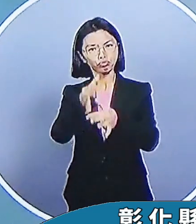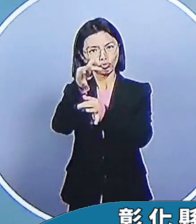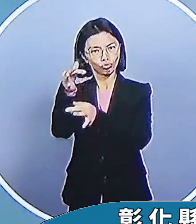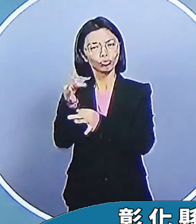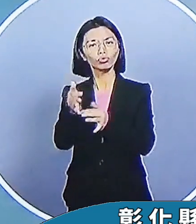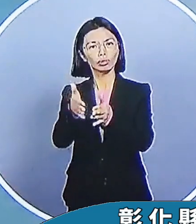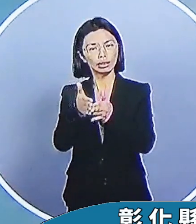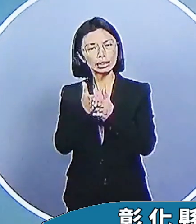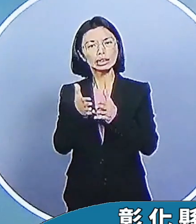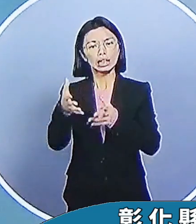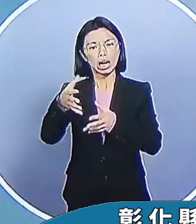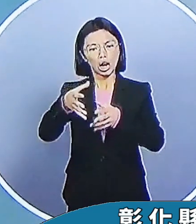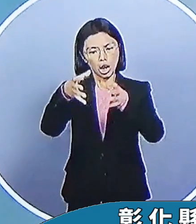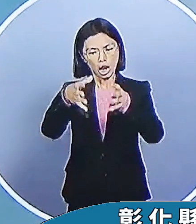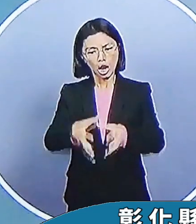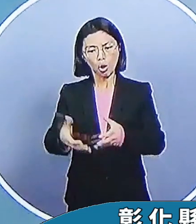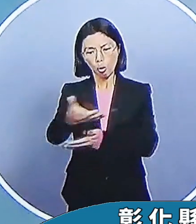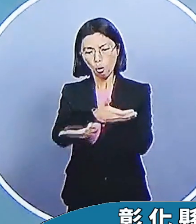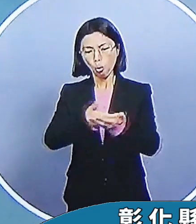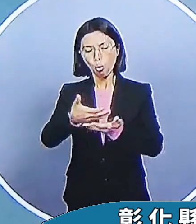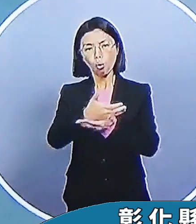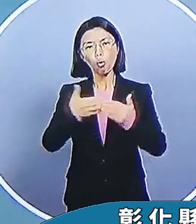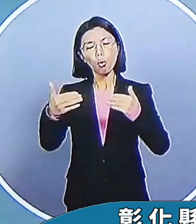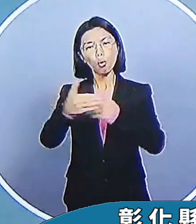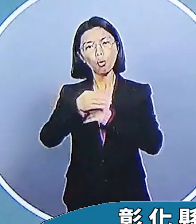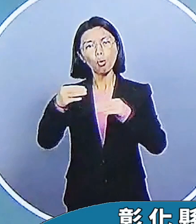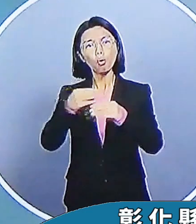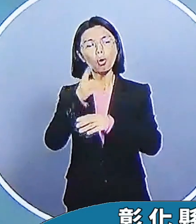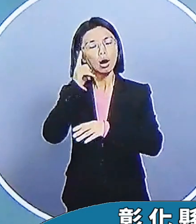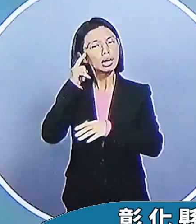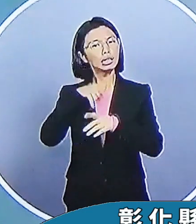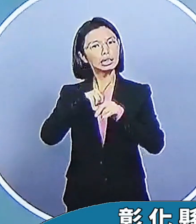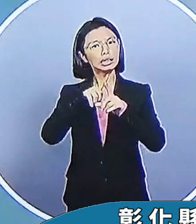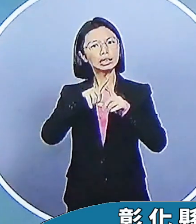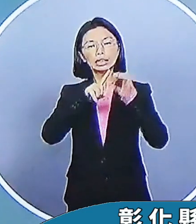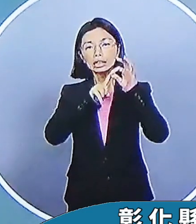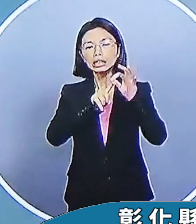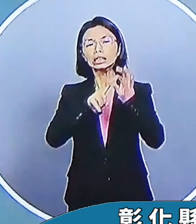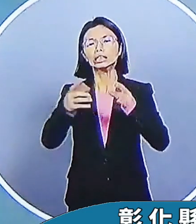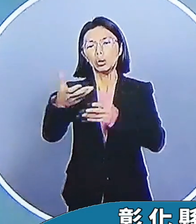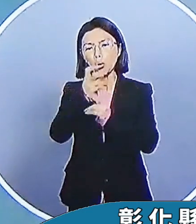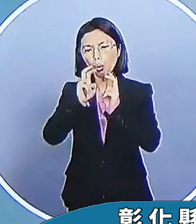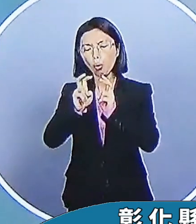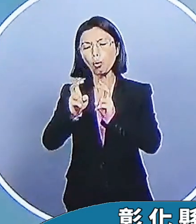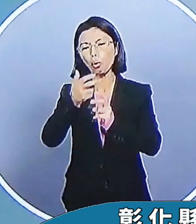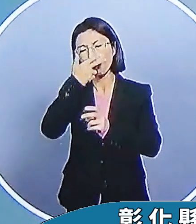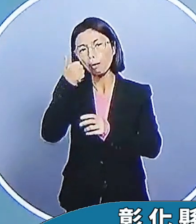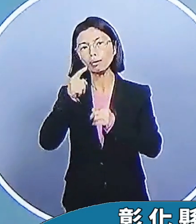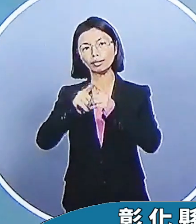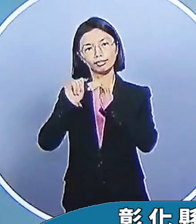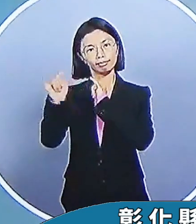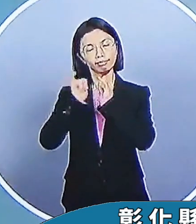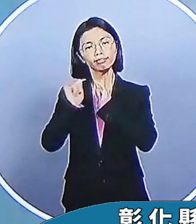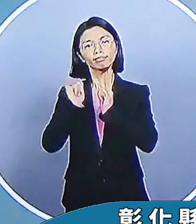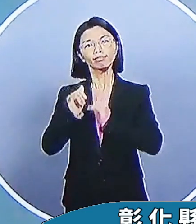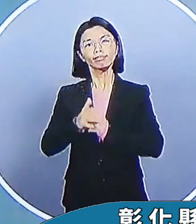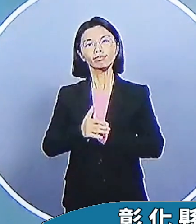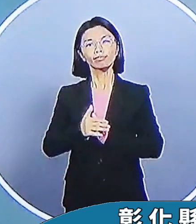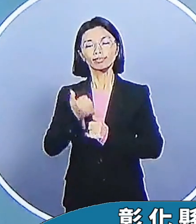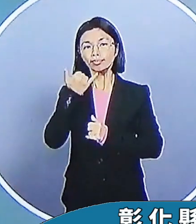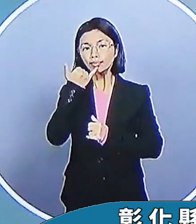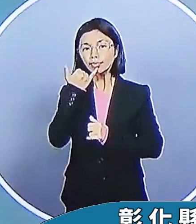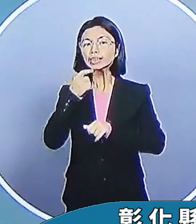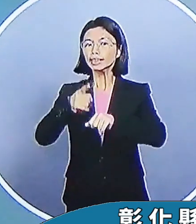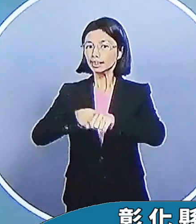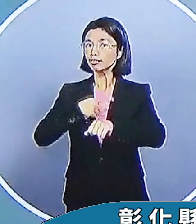的交通枢纽，完全的咱所有的这大众运输，予咱的所有的民众乡亲会当更